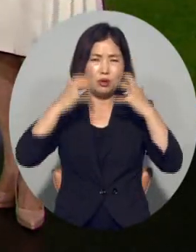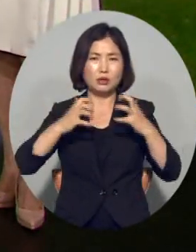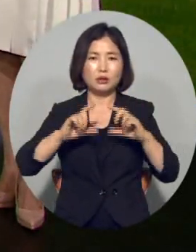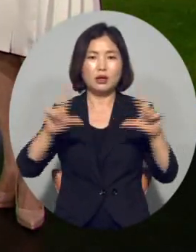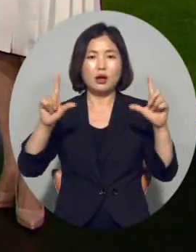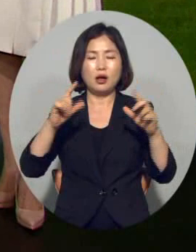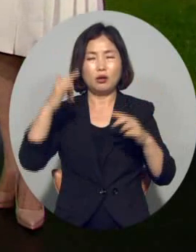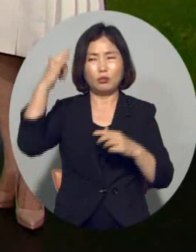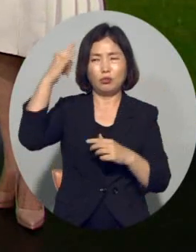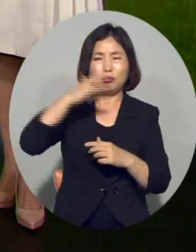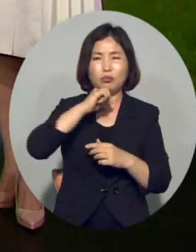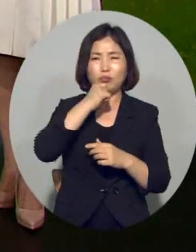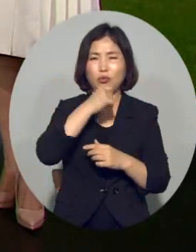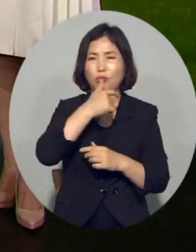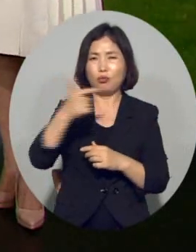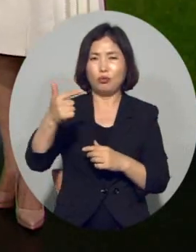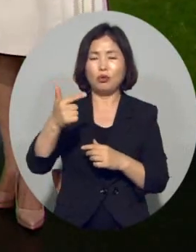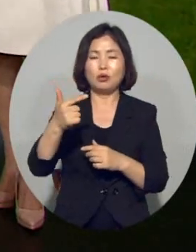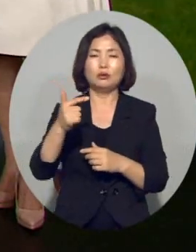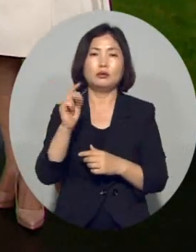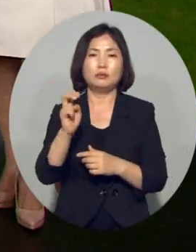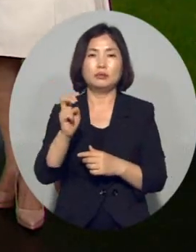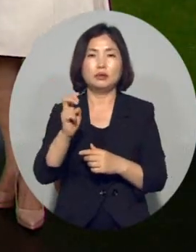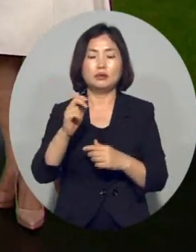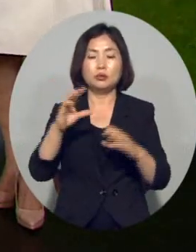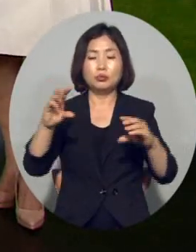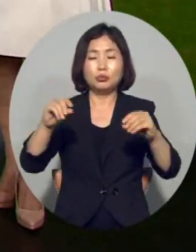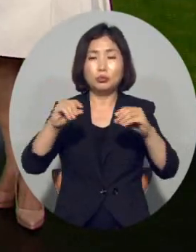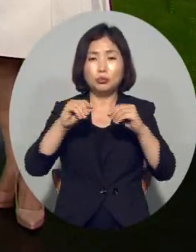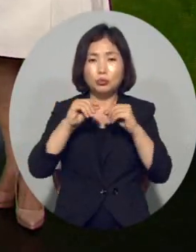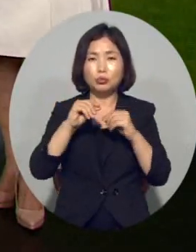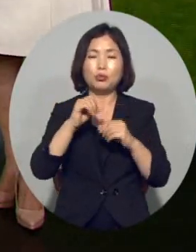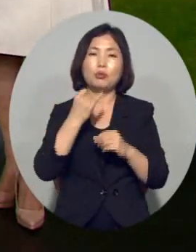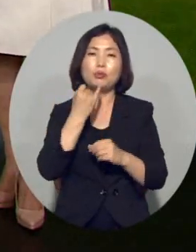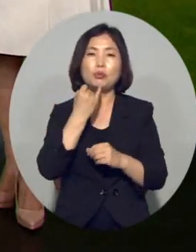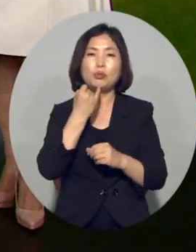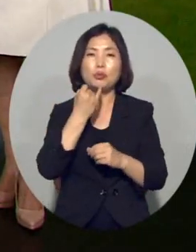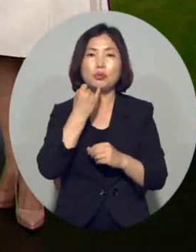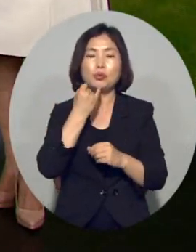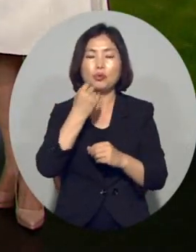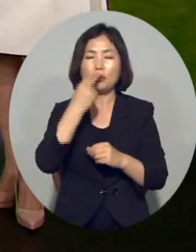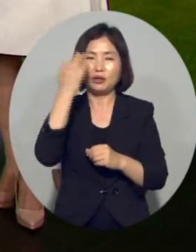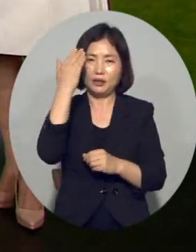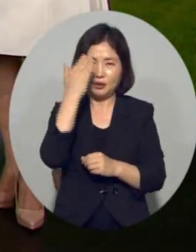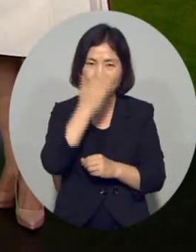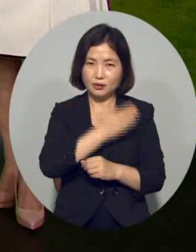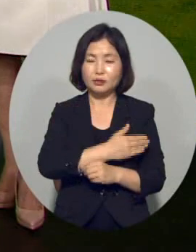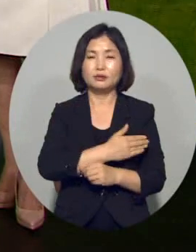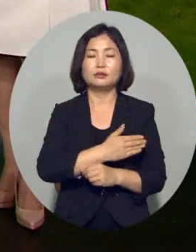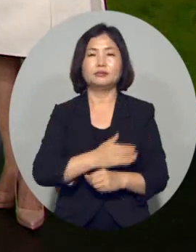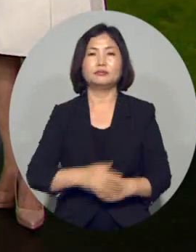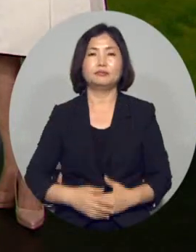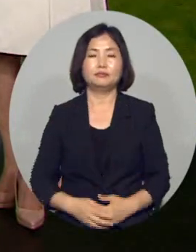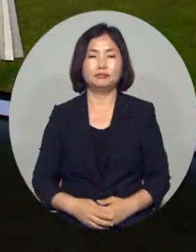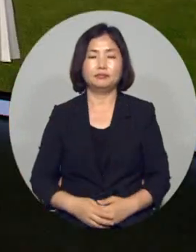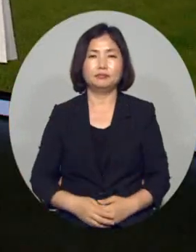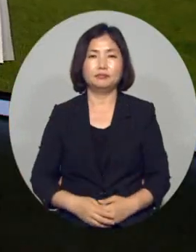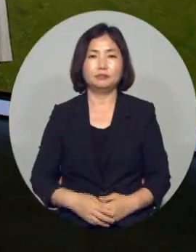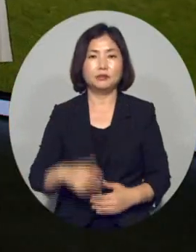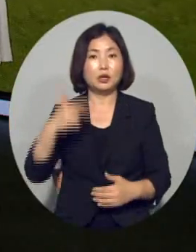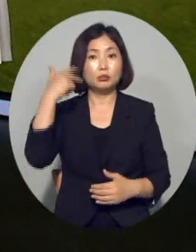가운데 자외선 지수도 높을 것으로 예상 되고요 미세먼지 진수는 좋음 수준으로 공기질 도 깨끗할 것으로 예상됩니다